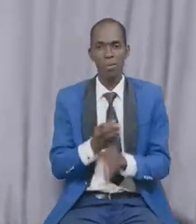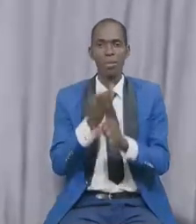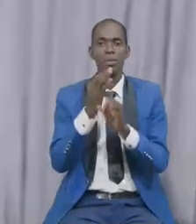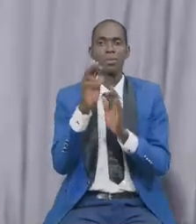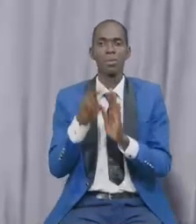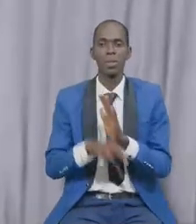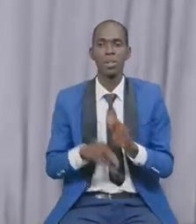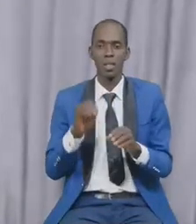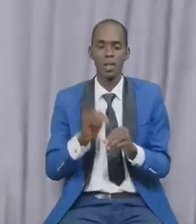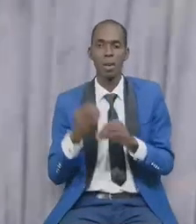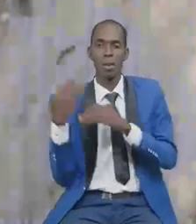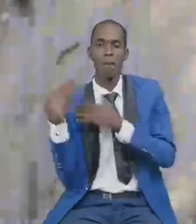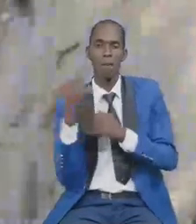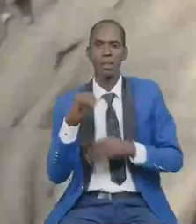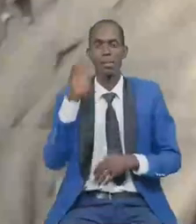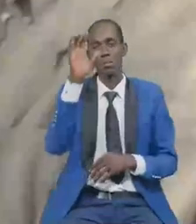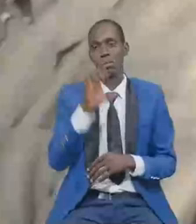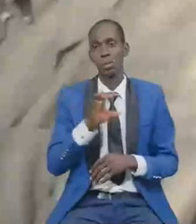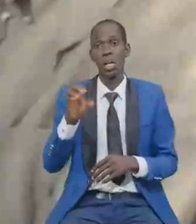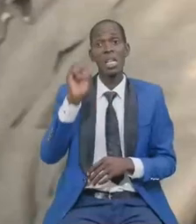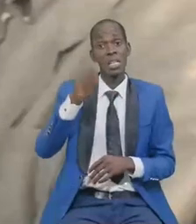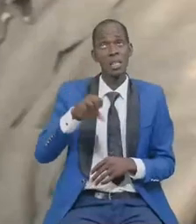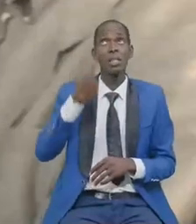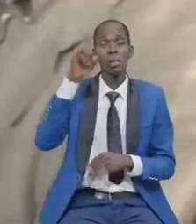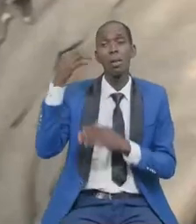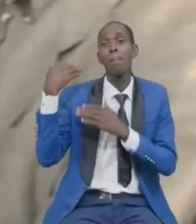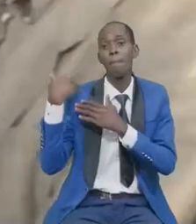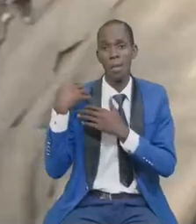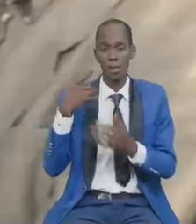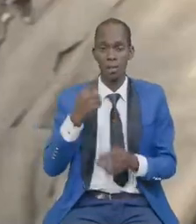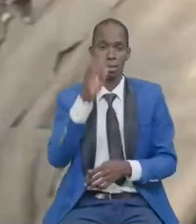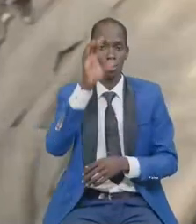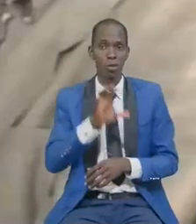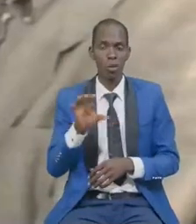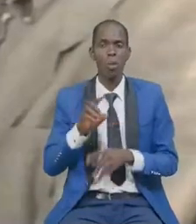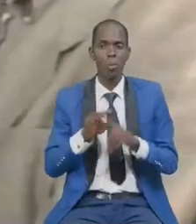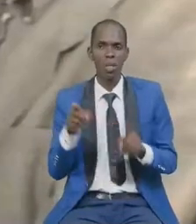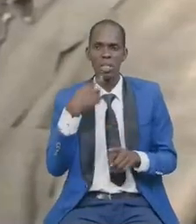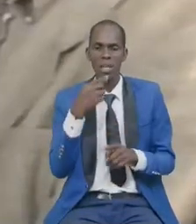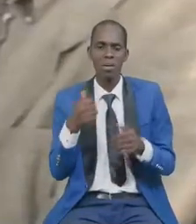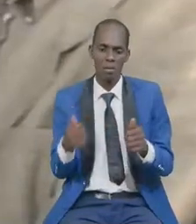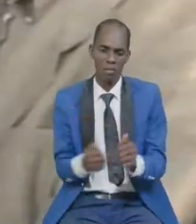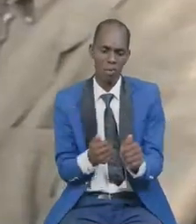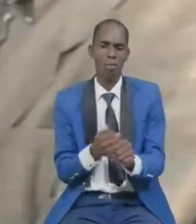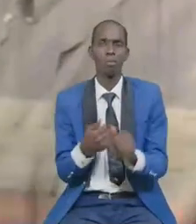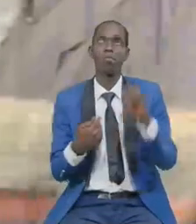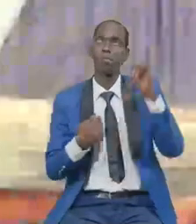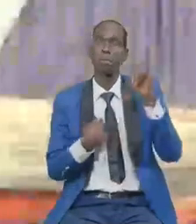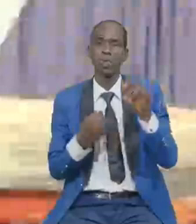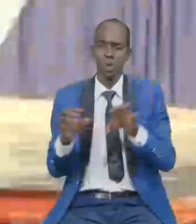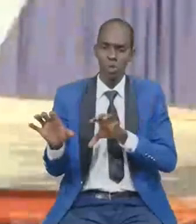a porté la croix, mais il dit, suivez-moi. Regardez-moi, faites ce que j'ai fait. Il